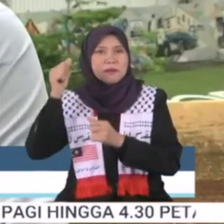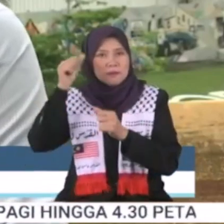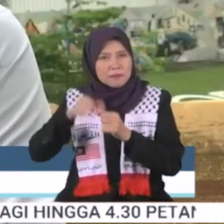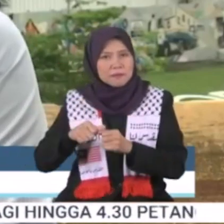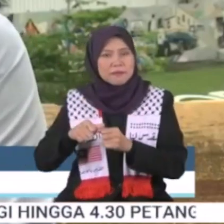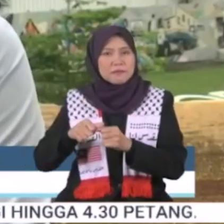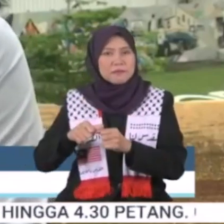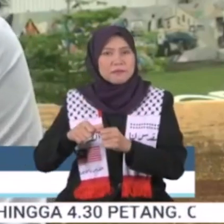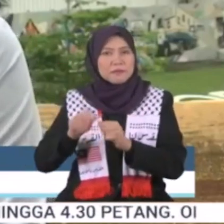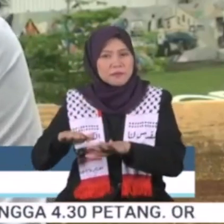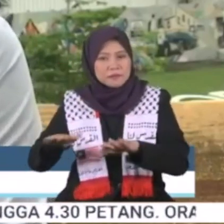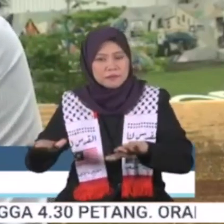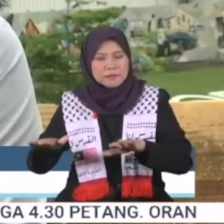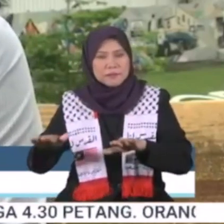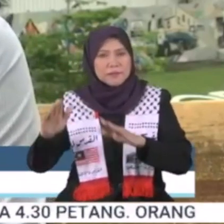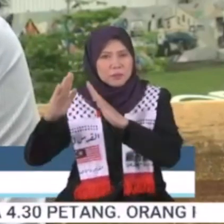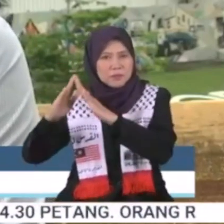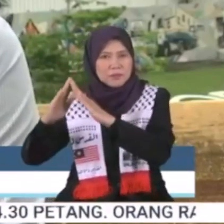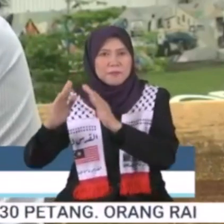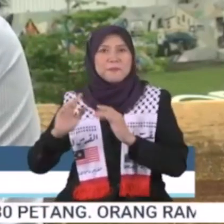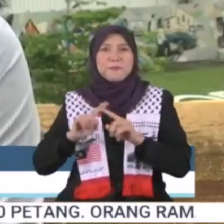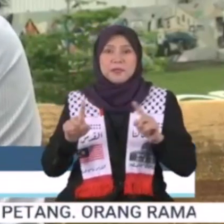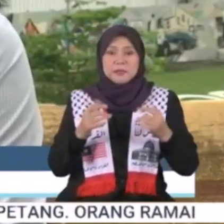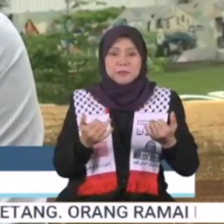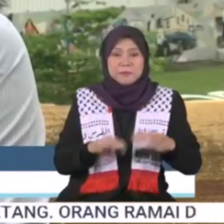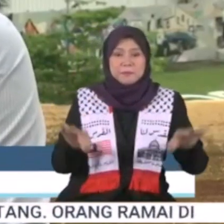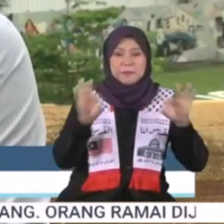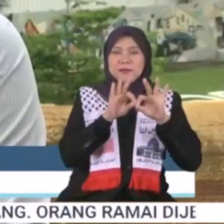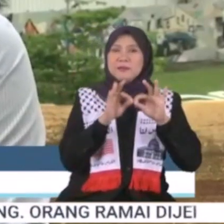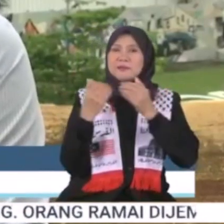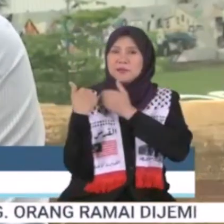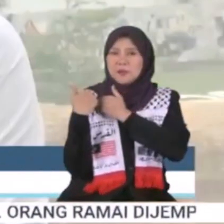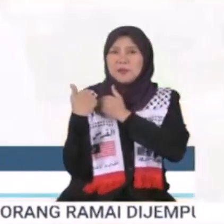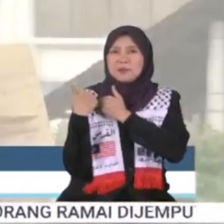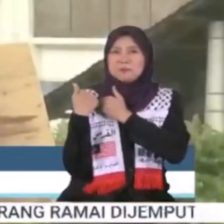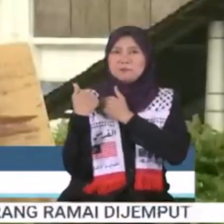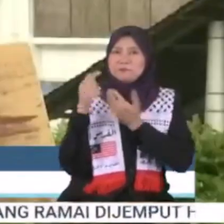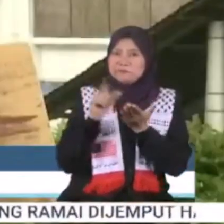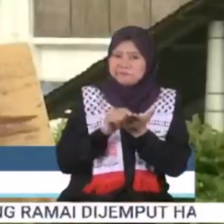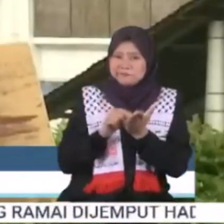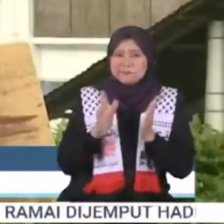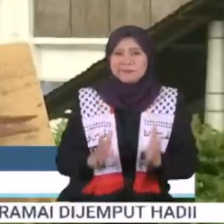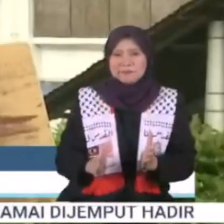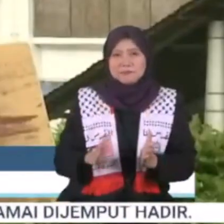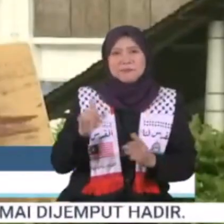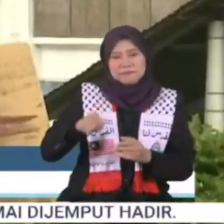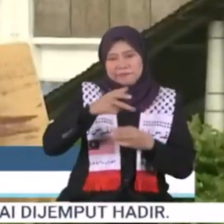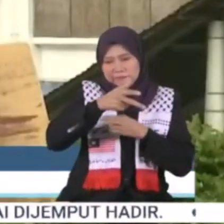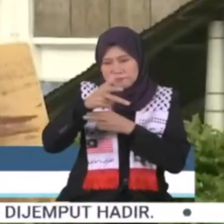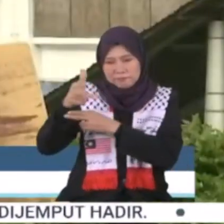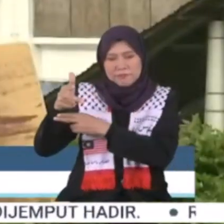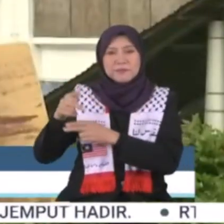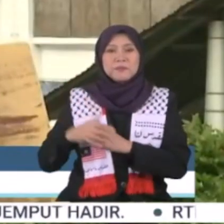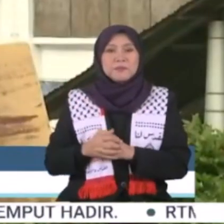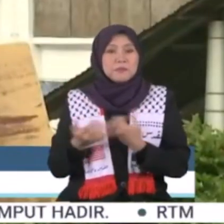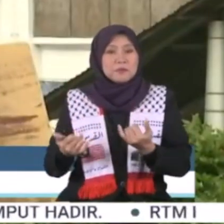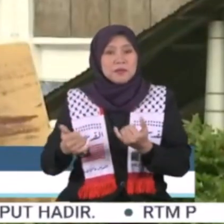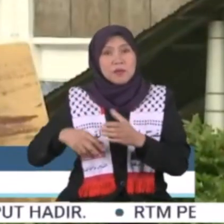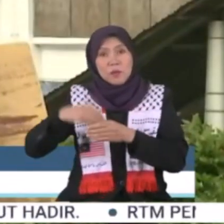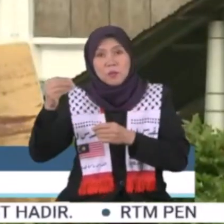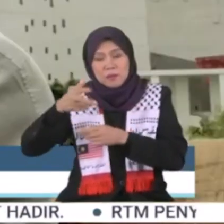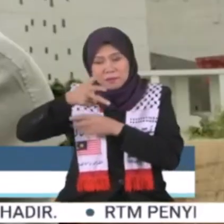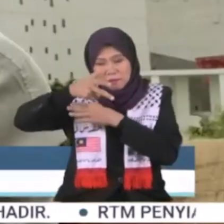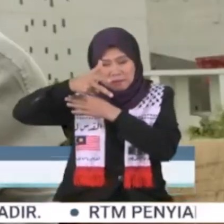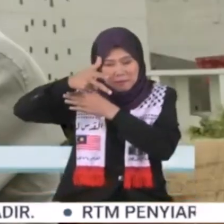ingat. Tapi yang paling penting masa tu kita ada tanggungjawab yang kita kena bawa. Dia punya tu kami nak keluarkan kamera pun bila